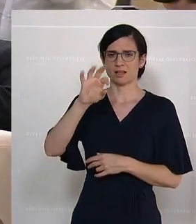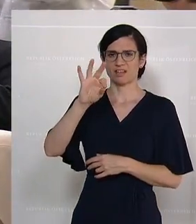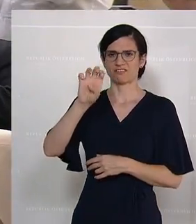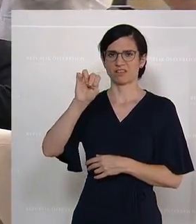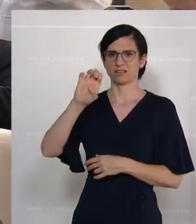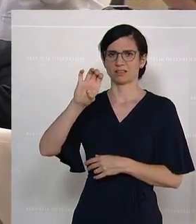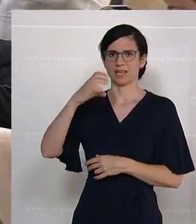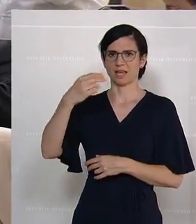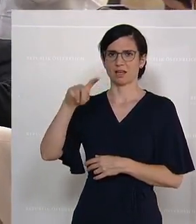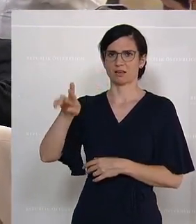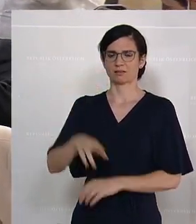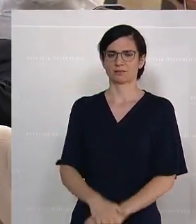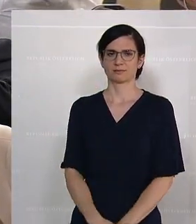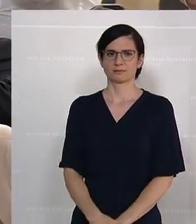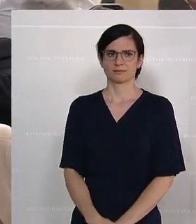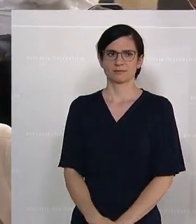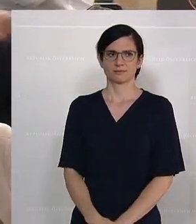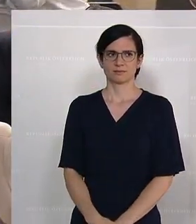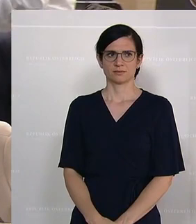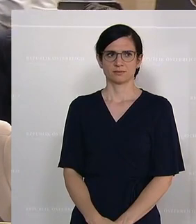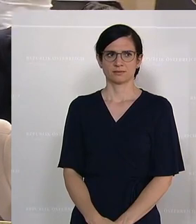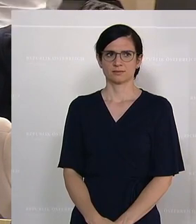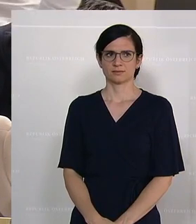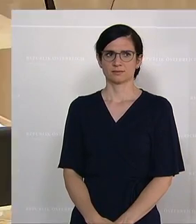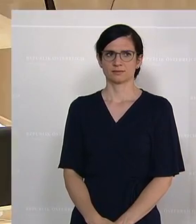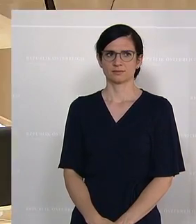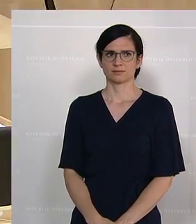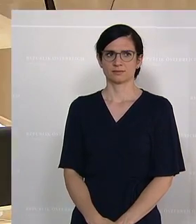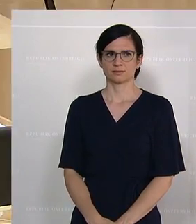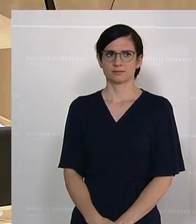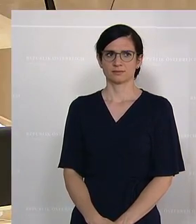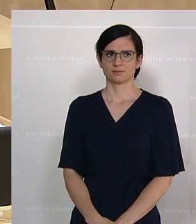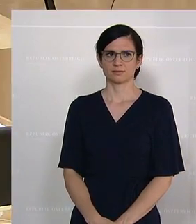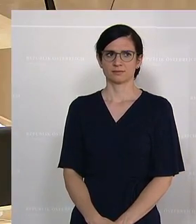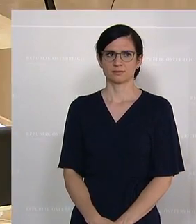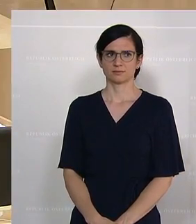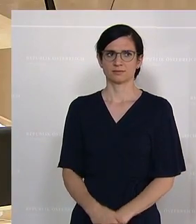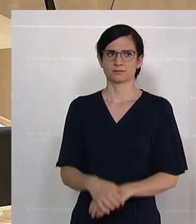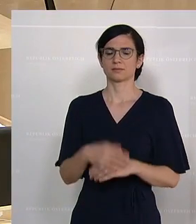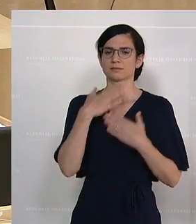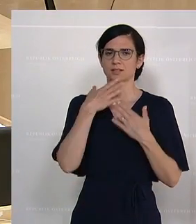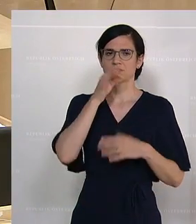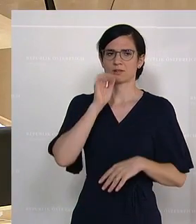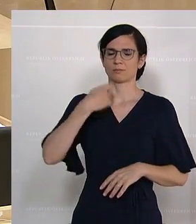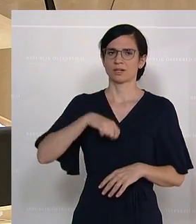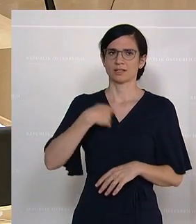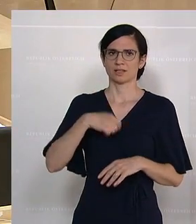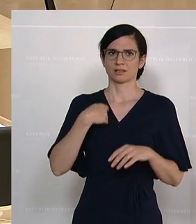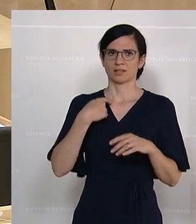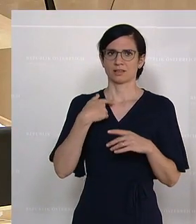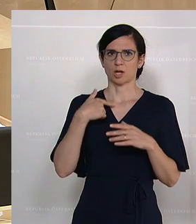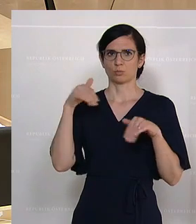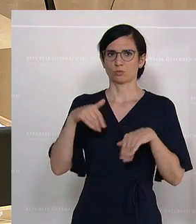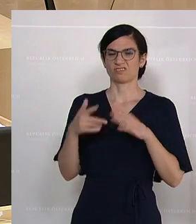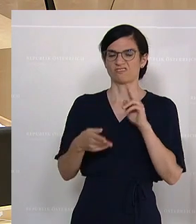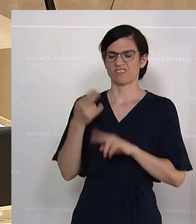steuergeld wer sagt 500 menschen würden in den kabinetten der regierung arbeiten während menschen draußen nicht wissen wie sie die